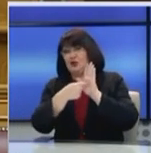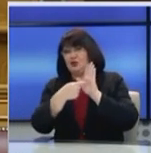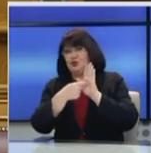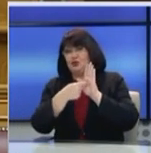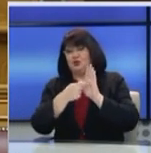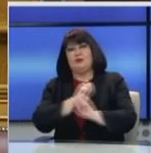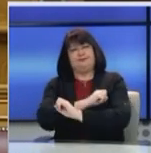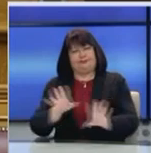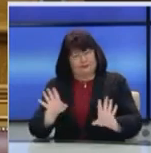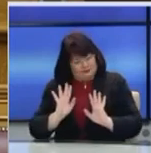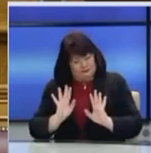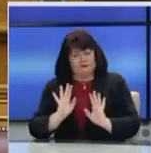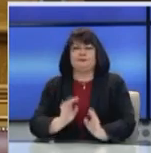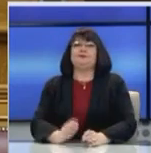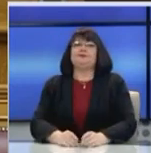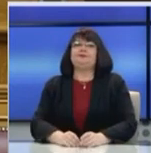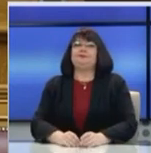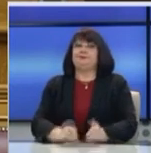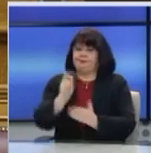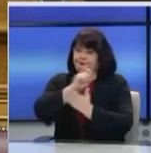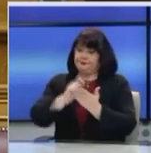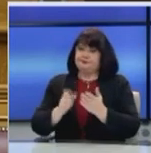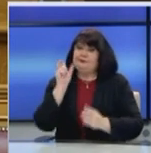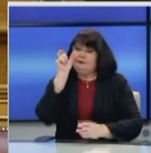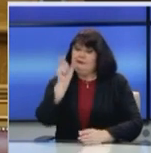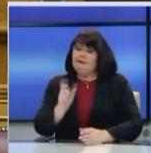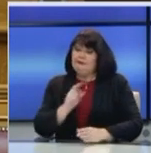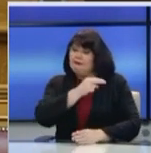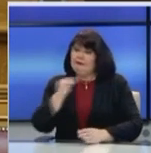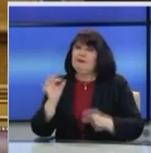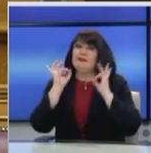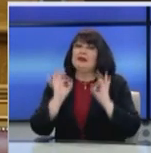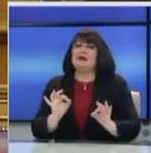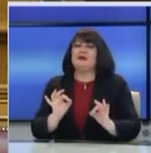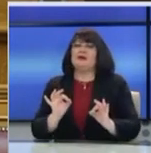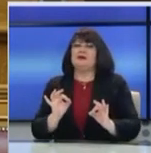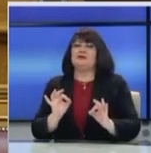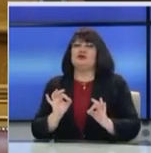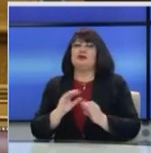στο βιβλίο του που κυκλοφόρησε πρόσφατα γράφει επί λέξη και θα είχε